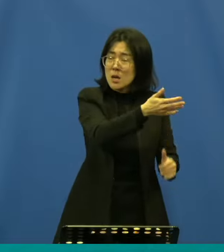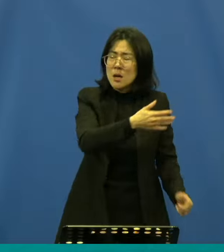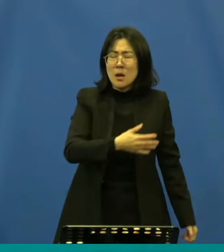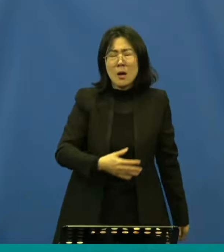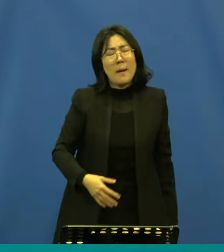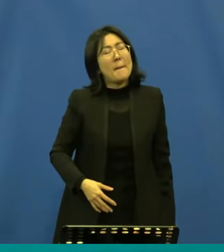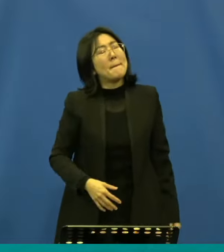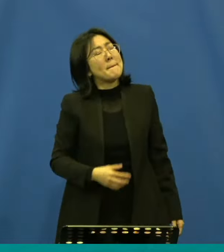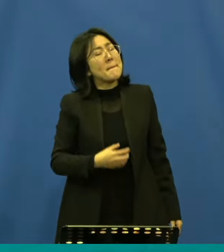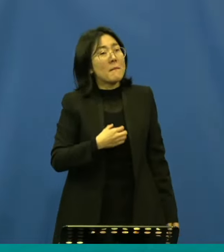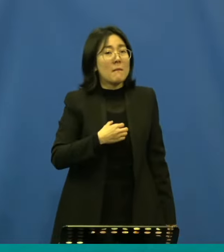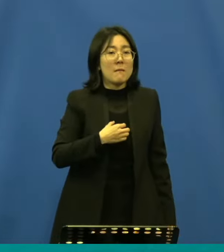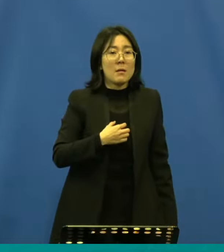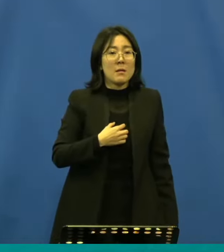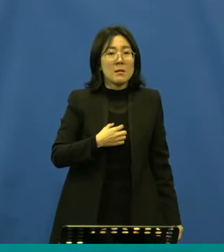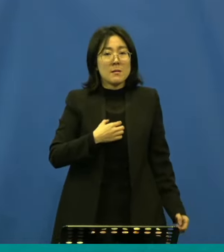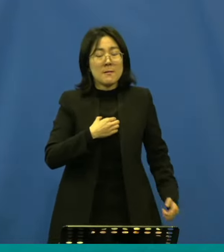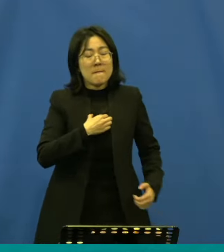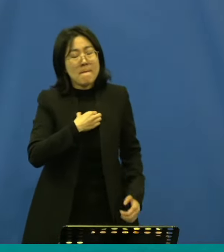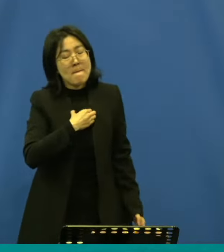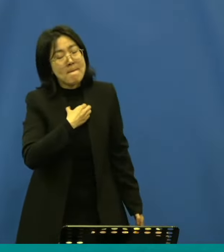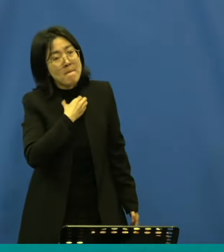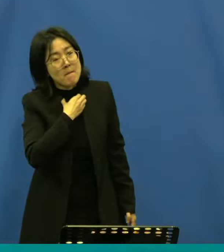요나는 잔뜩 심통이 나 있습니다.